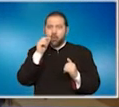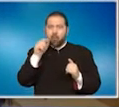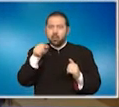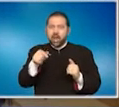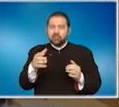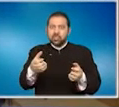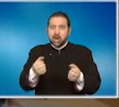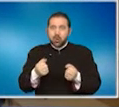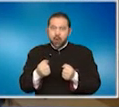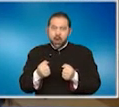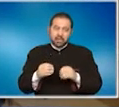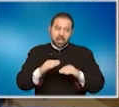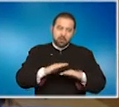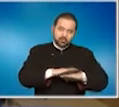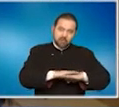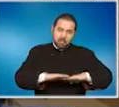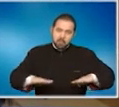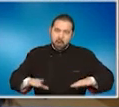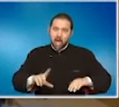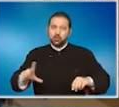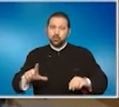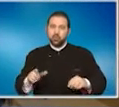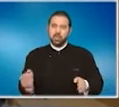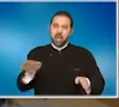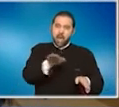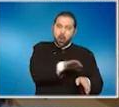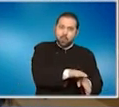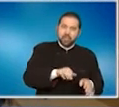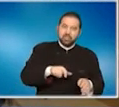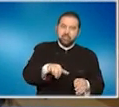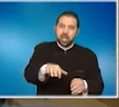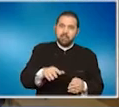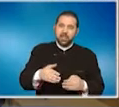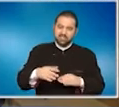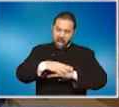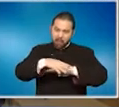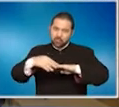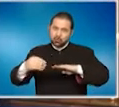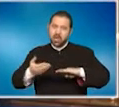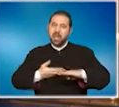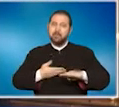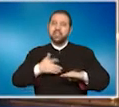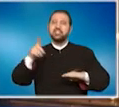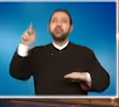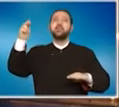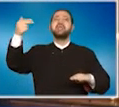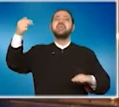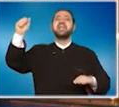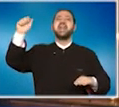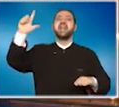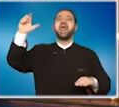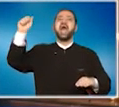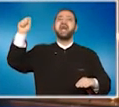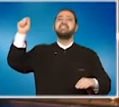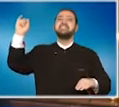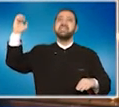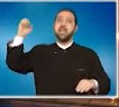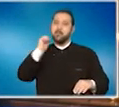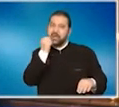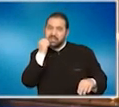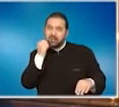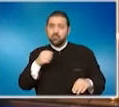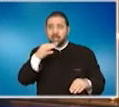pe așternutul său și, acoperindu-l, a purces de a căzut la picioarele lui Ava Ghelasie, vestindu-i ce s-a întâmplat.